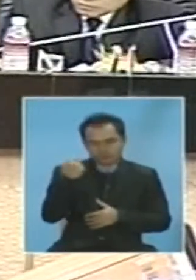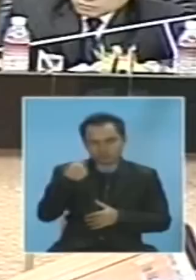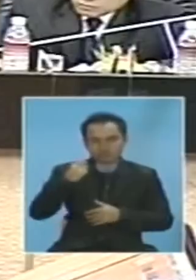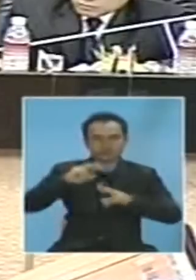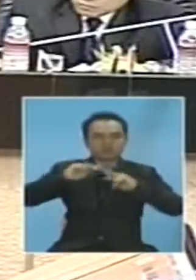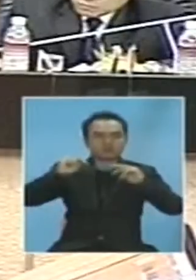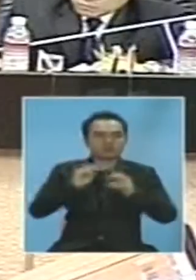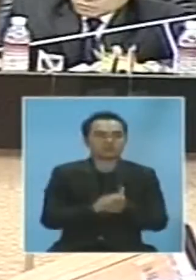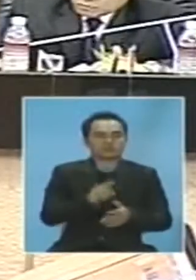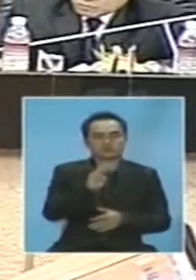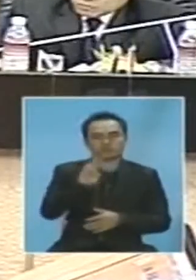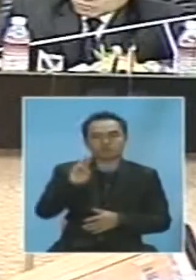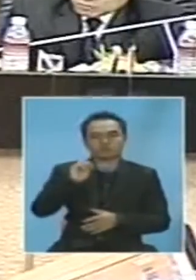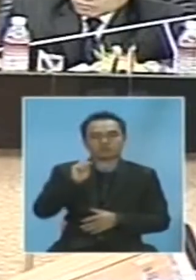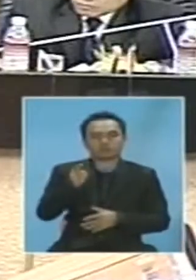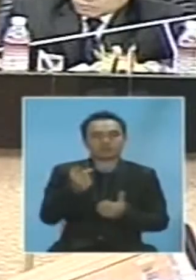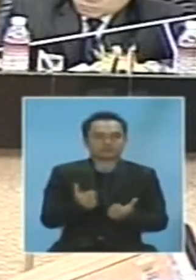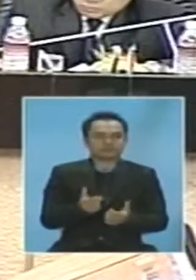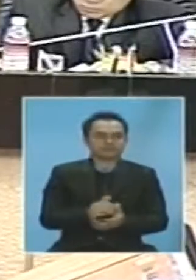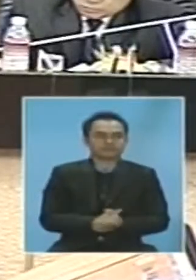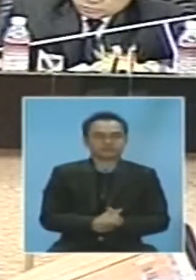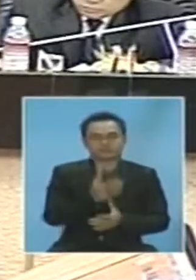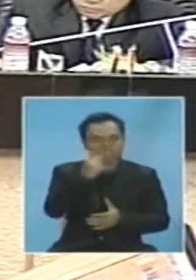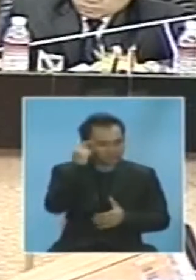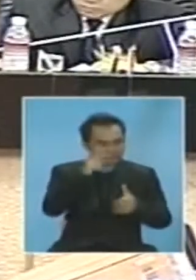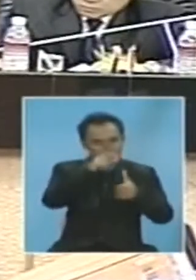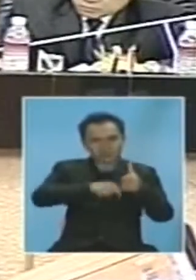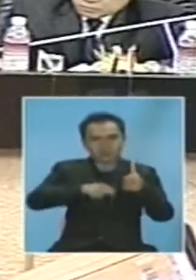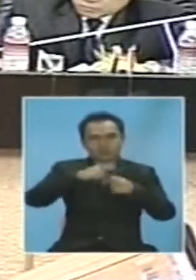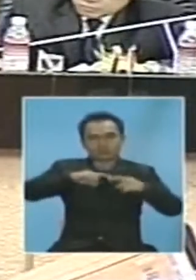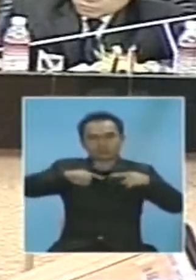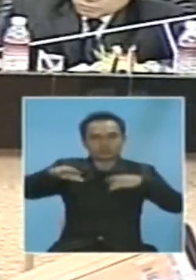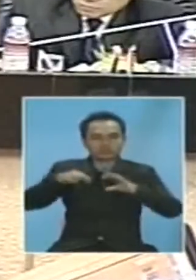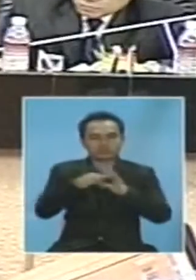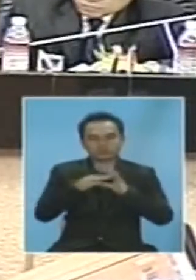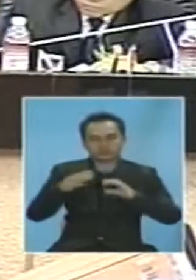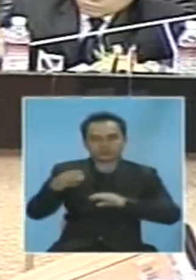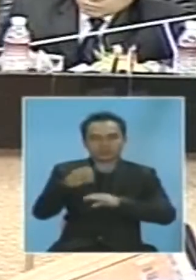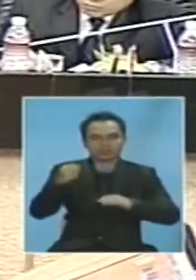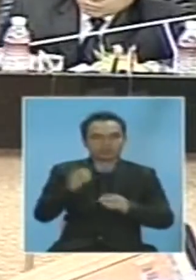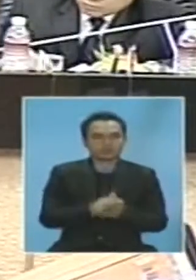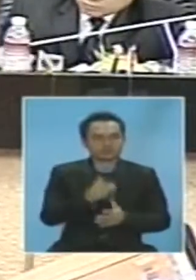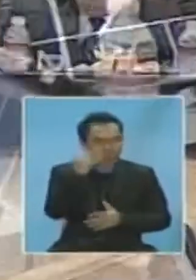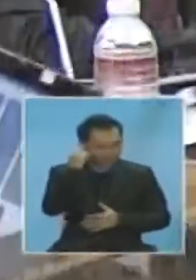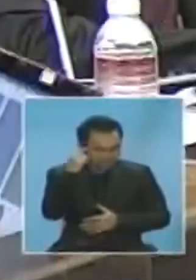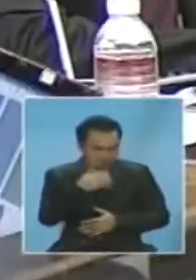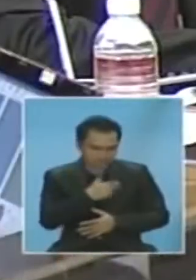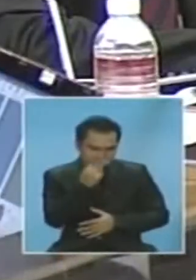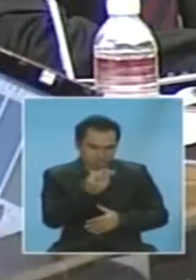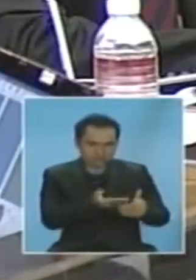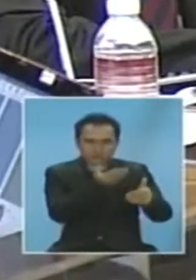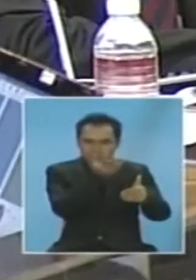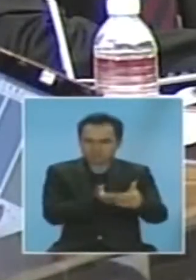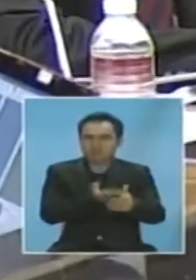และนายวรงค์เดชกิจวิกรมซึ่งเป็นฝ่ายค้านทางการเมืองสมควรหรือไม่ที่บุคค